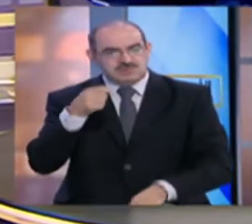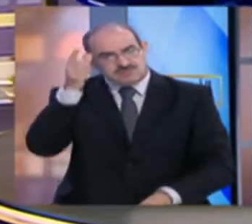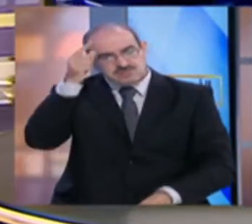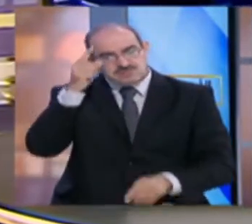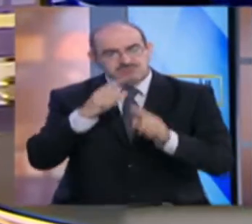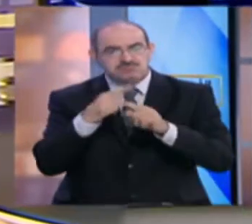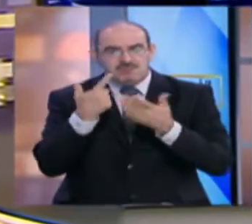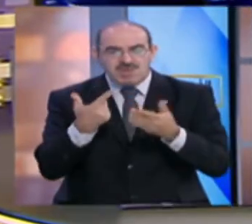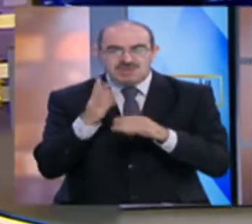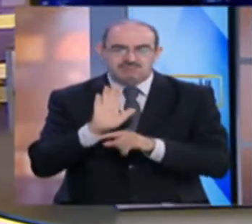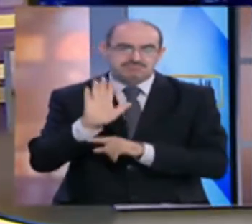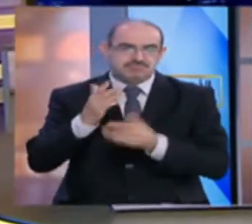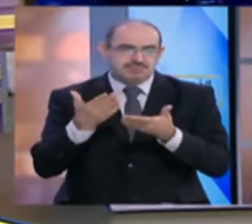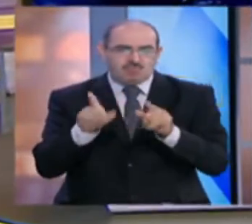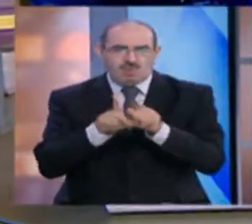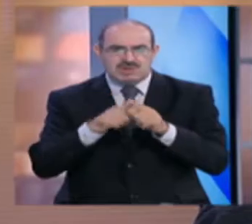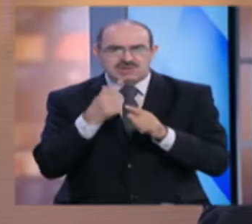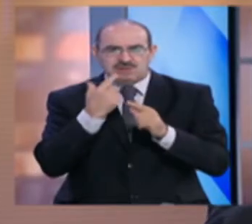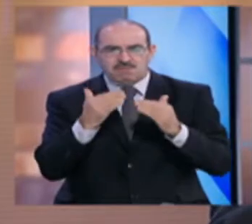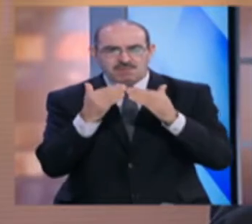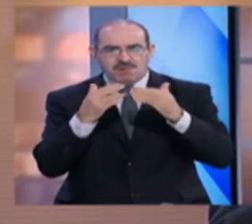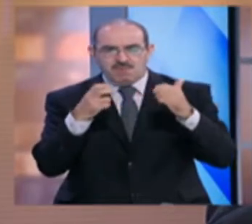يقول بلي اليوم أنا غادي نزيد في الخبز في مادة